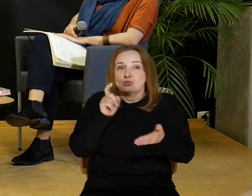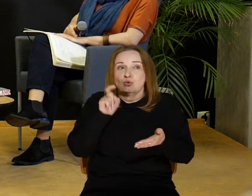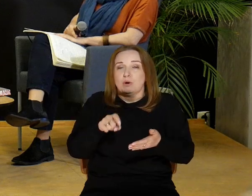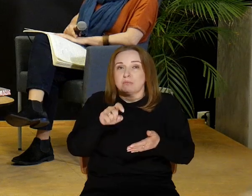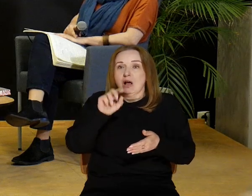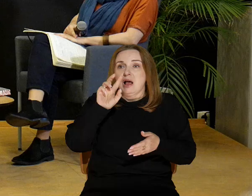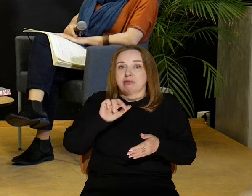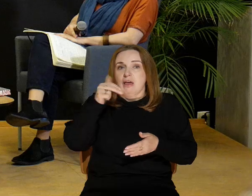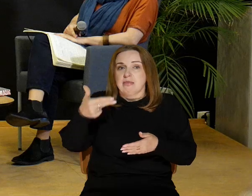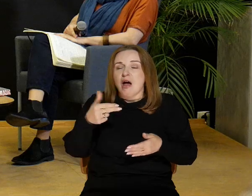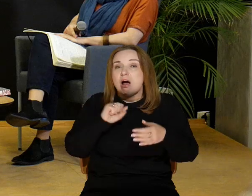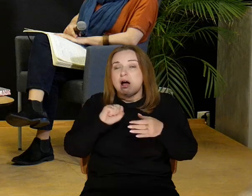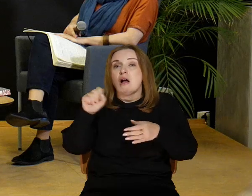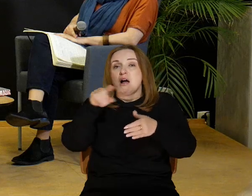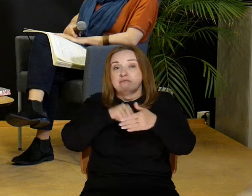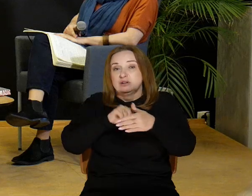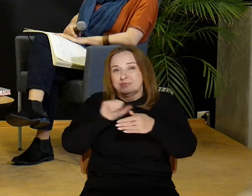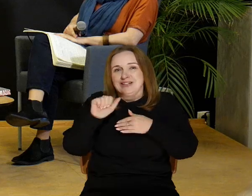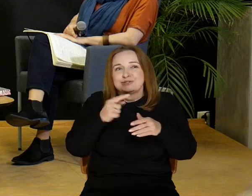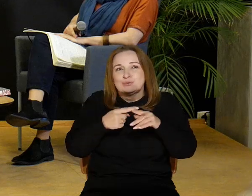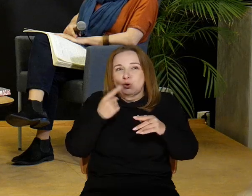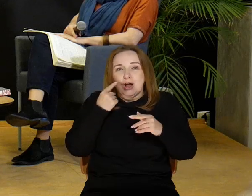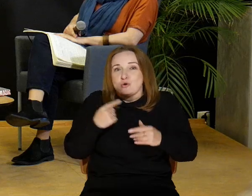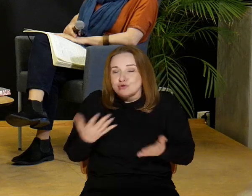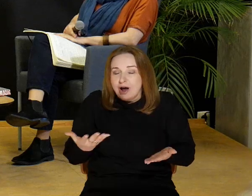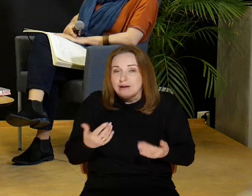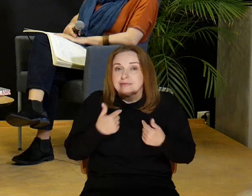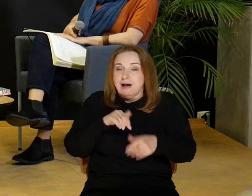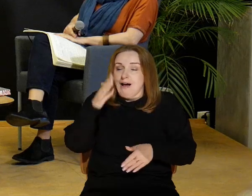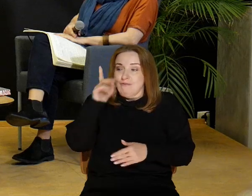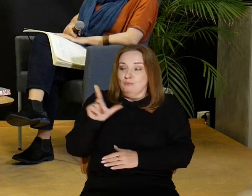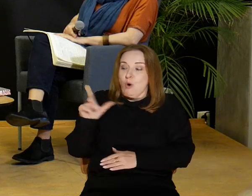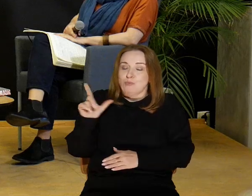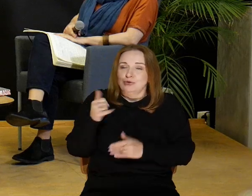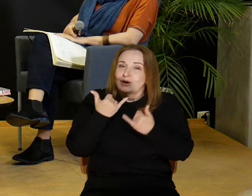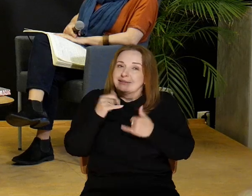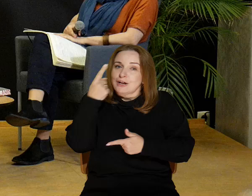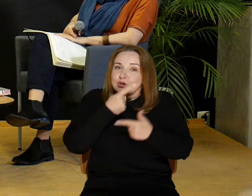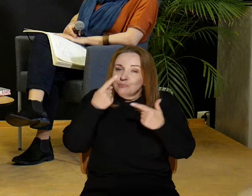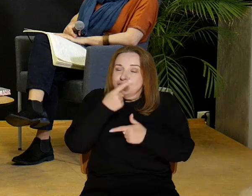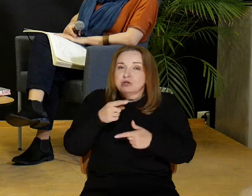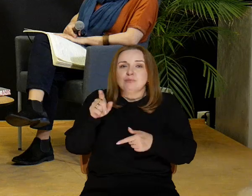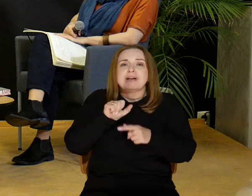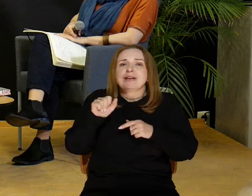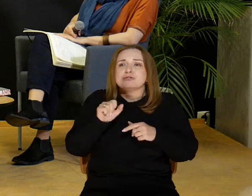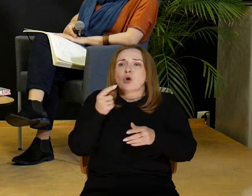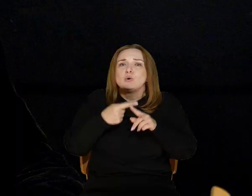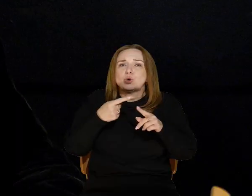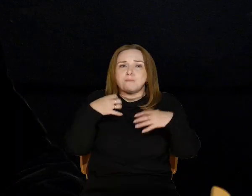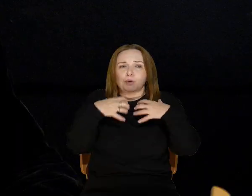prawda? Ale rozumiem jako metafora, bo chyba oboje dosyć sceptycznie podchodzimy do tego, że następuje jakieś, nie wiem, biologiczne